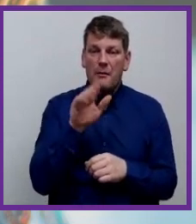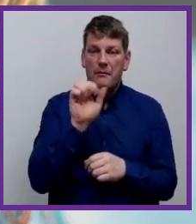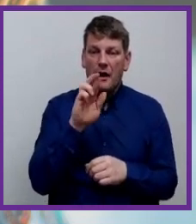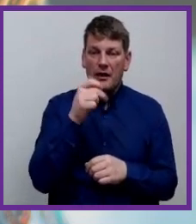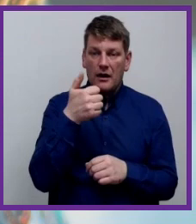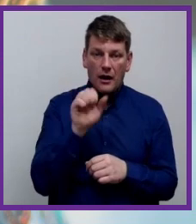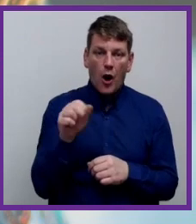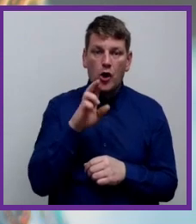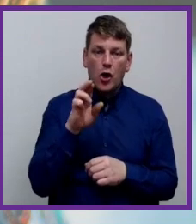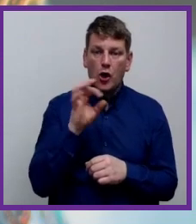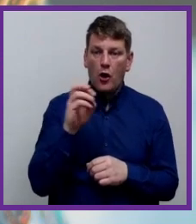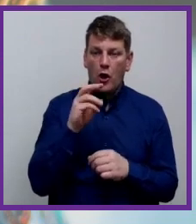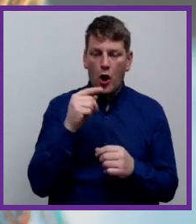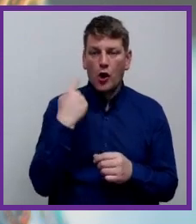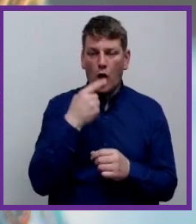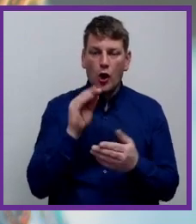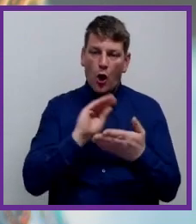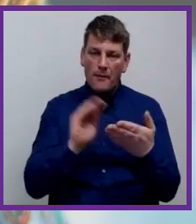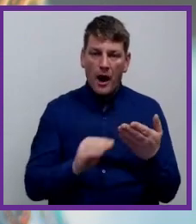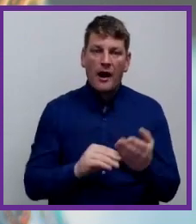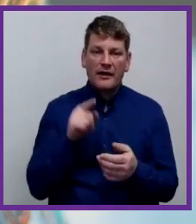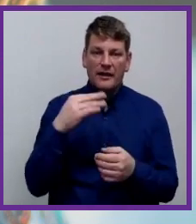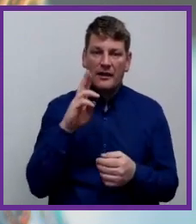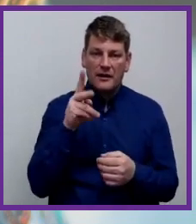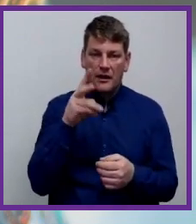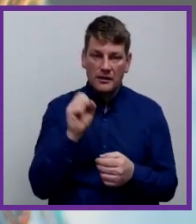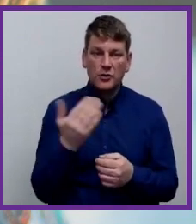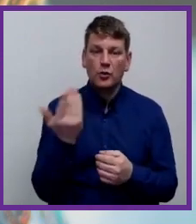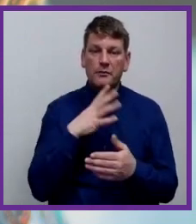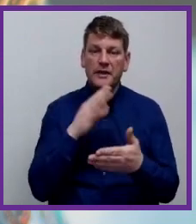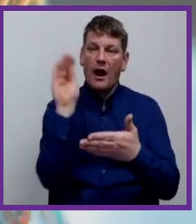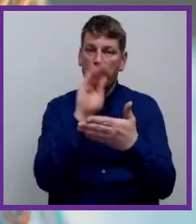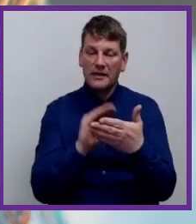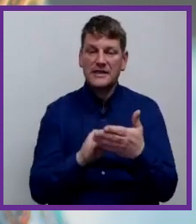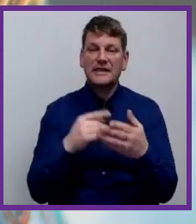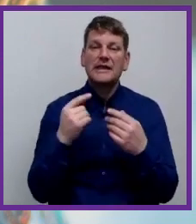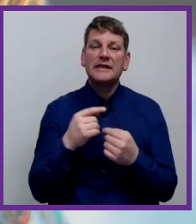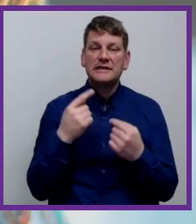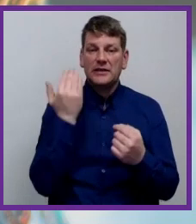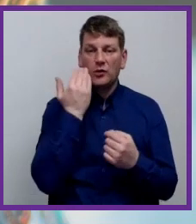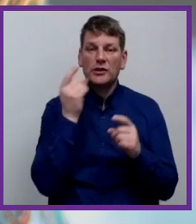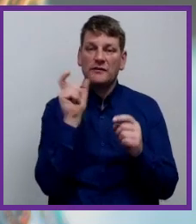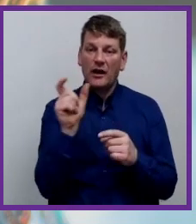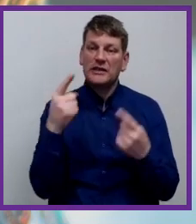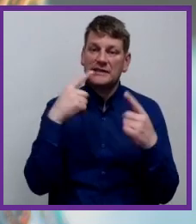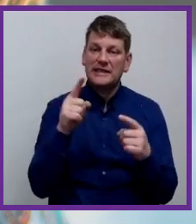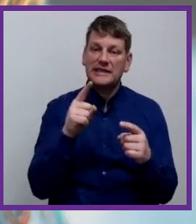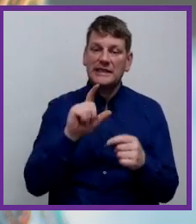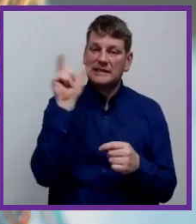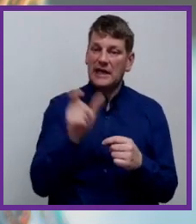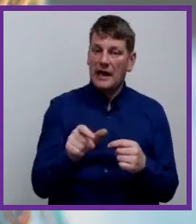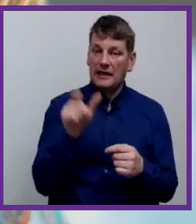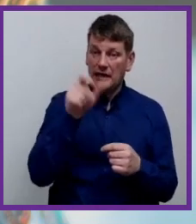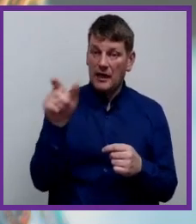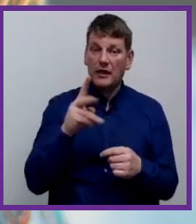kur tika aprakstīti, saucot vārdos, dažādi citi dzejnieki, viskaut kas, ko viņi dara. Un